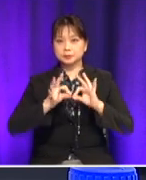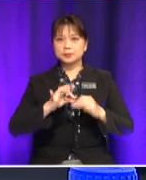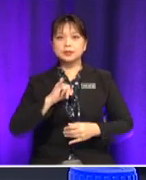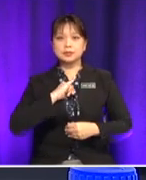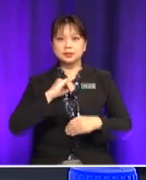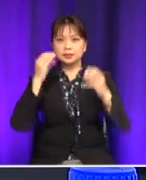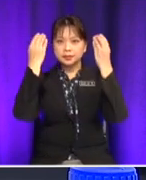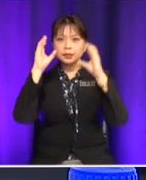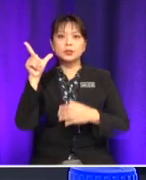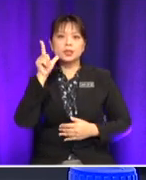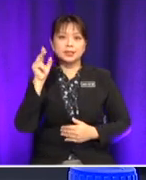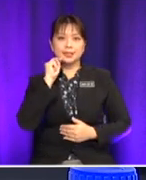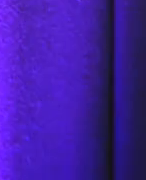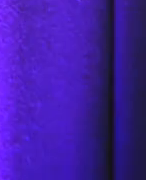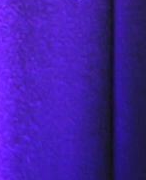yaitu